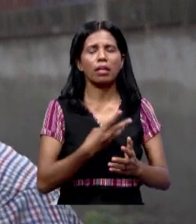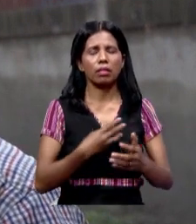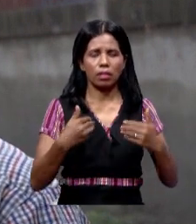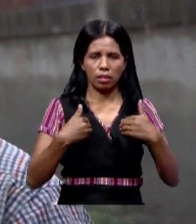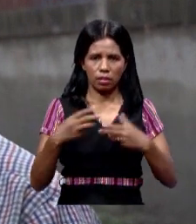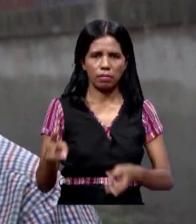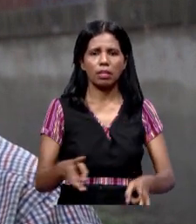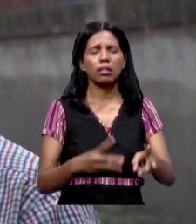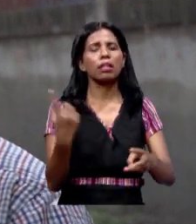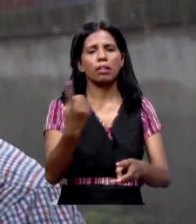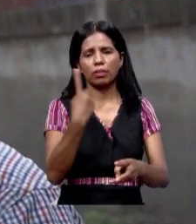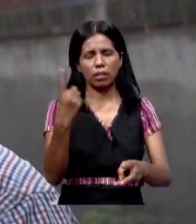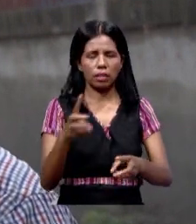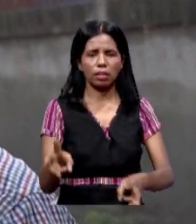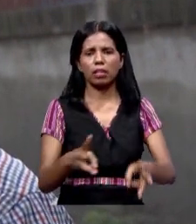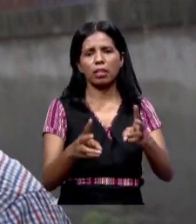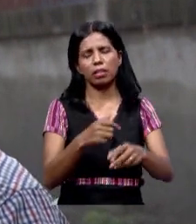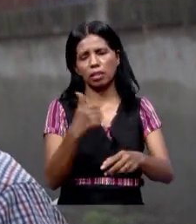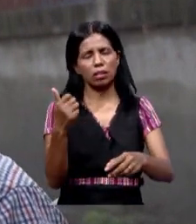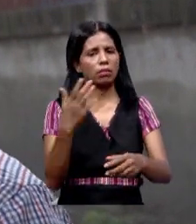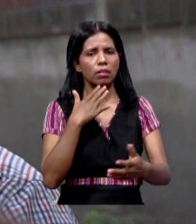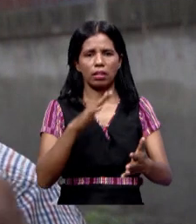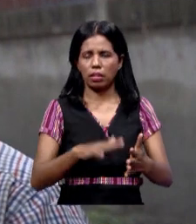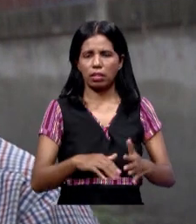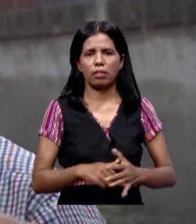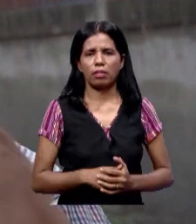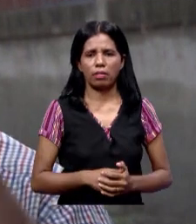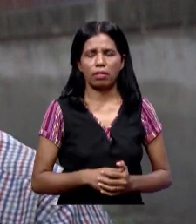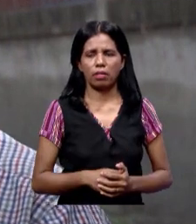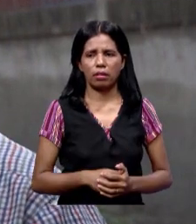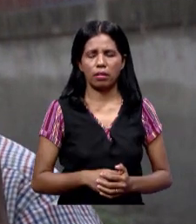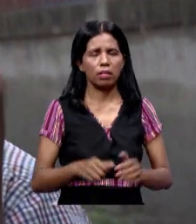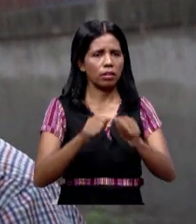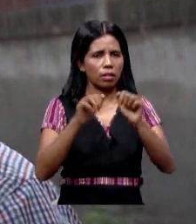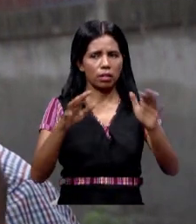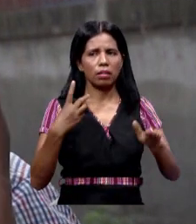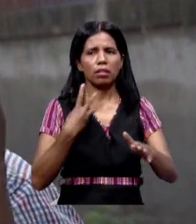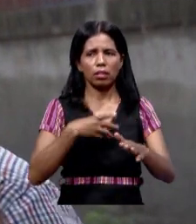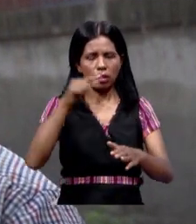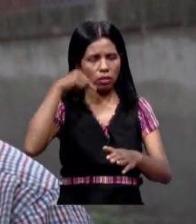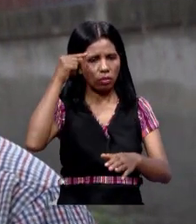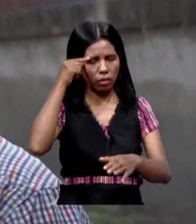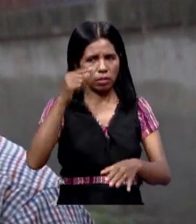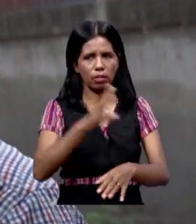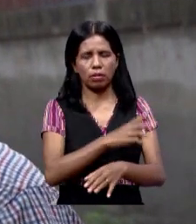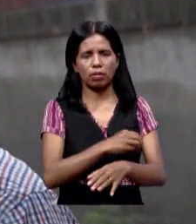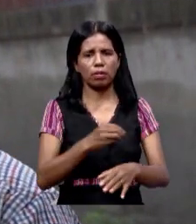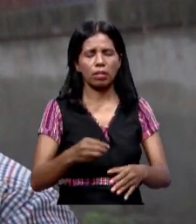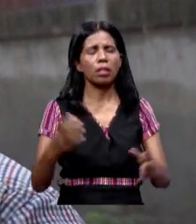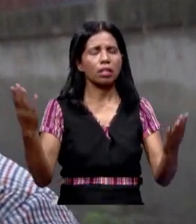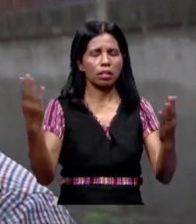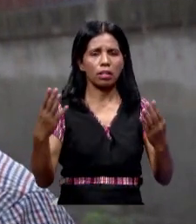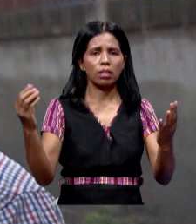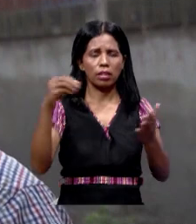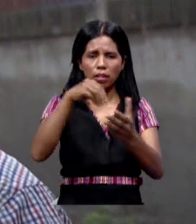tadi. Baru mah dia kan, baru lah dia. Bisa administrasi orang itu nih bawa ini, ini asal iya nak kubung. Wah itu nih